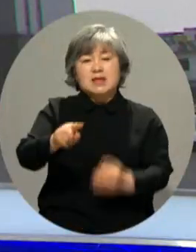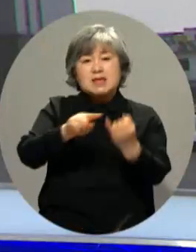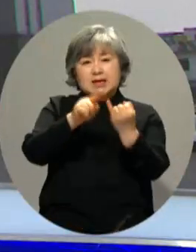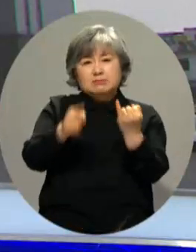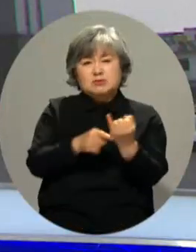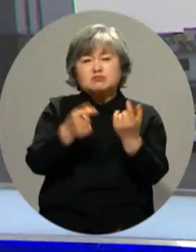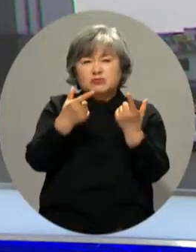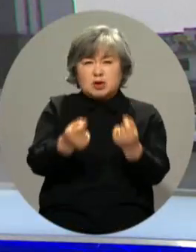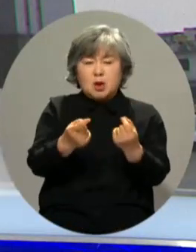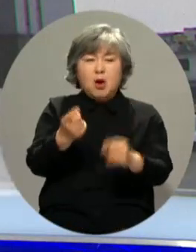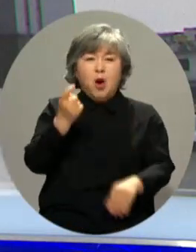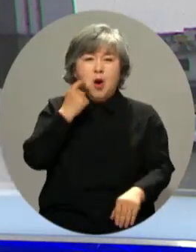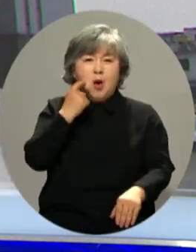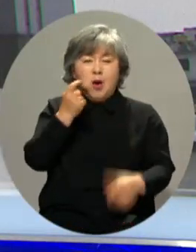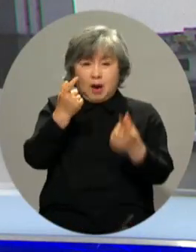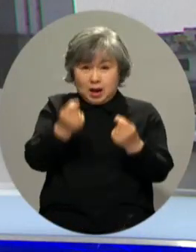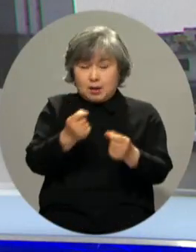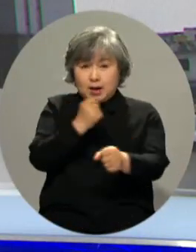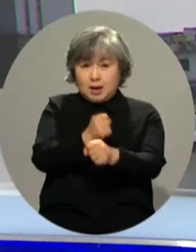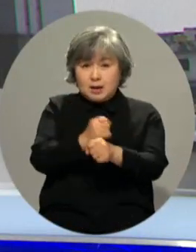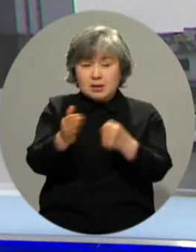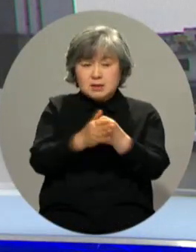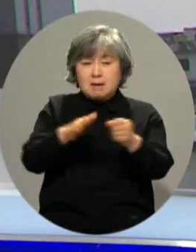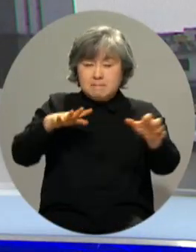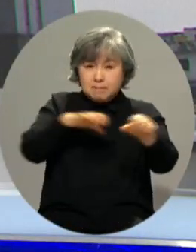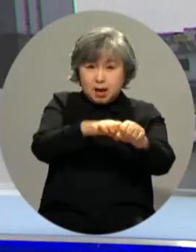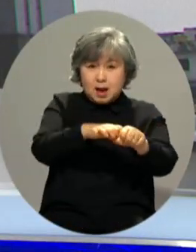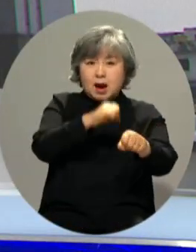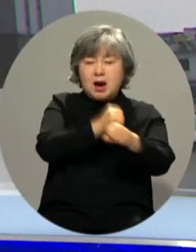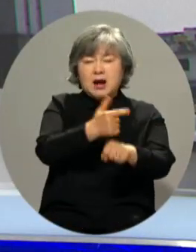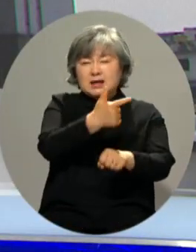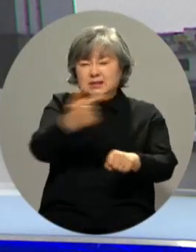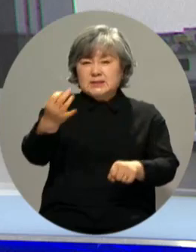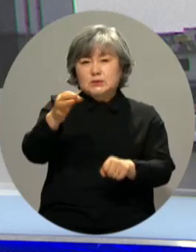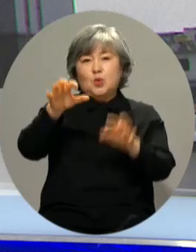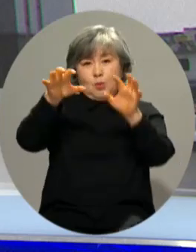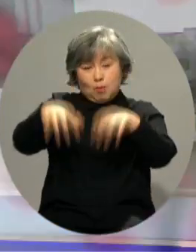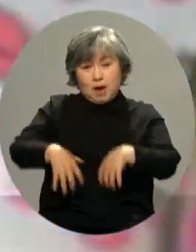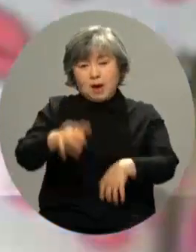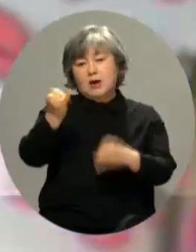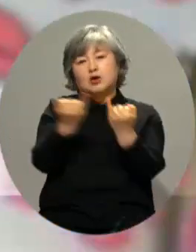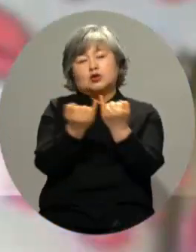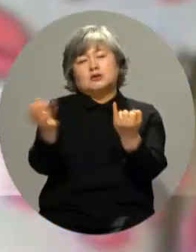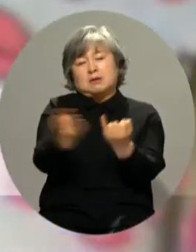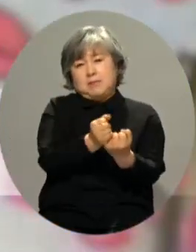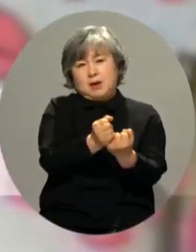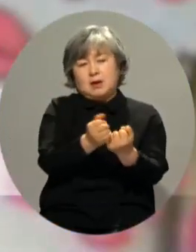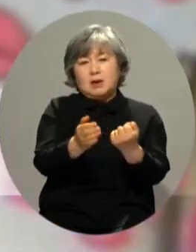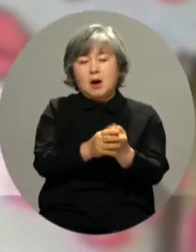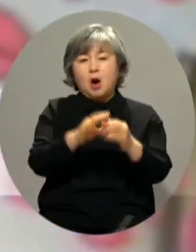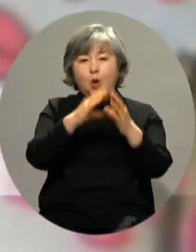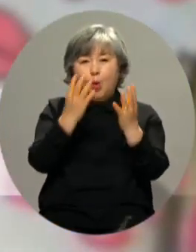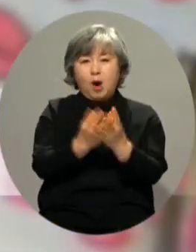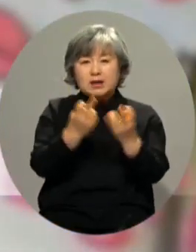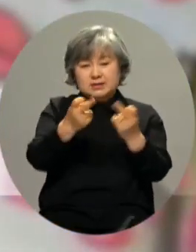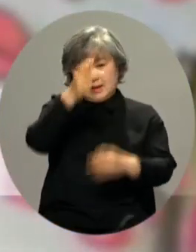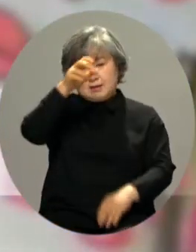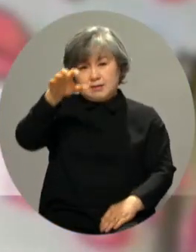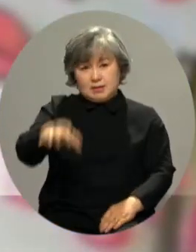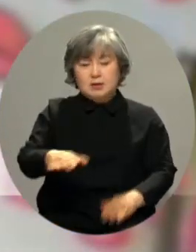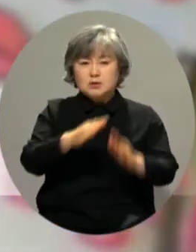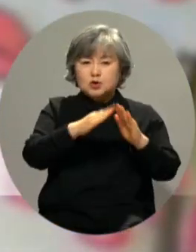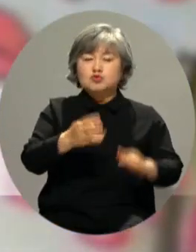임신부 행세를 하며 고의 접촉 사고를 낸 뒤 수천만원을 받아 챙긴 여성이 붙잡혔습니다 전주 완산경찰서는